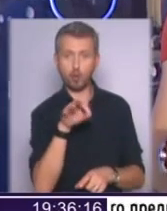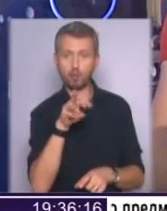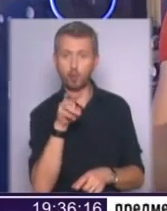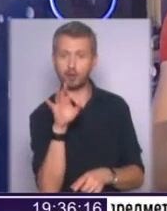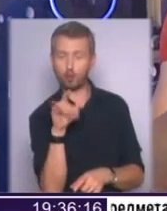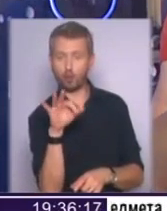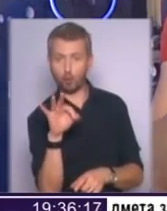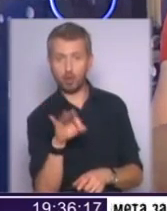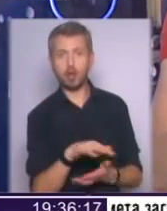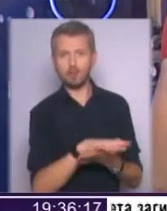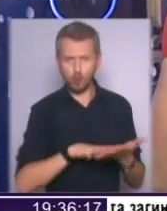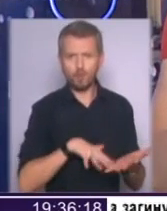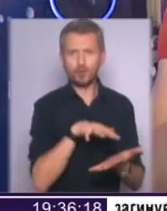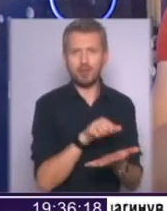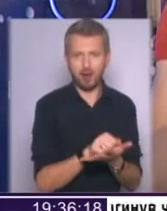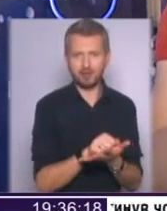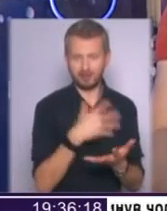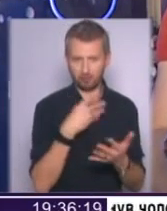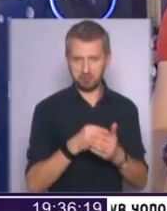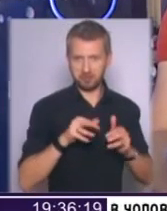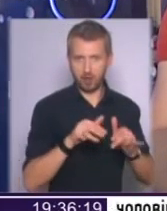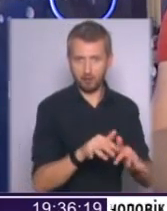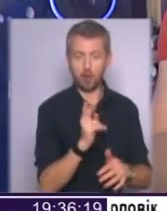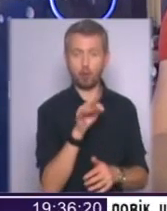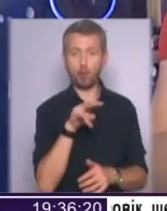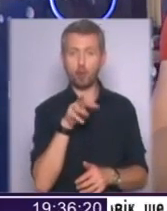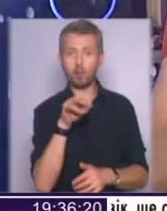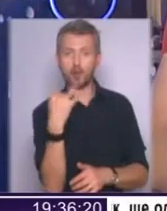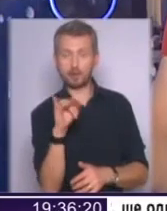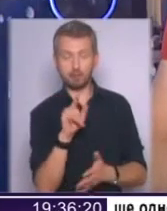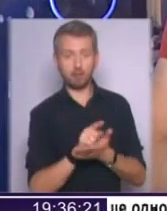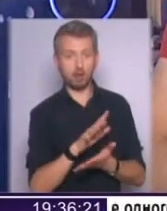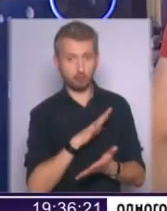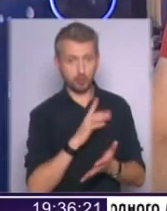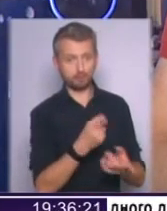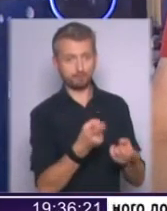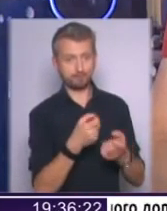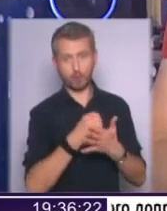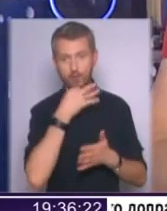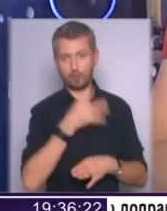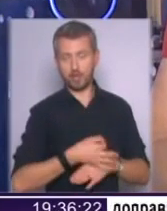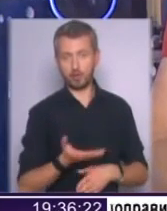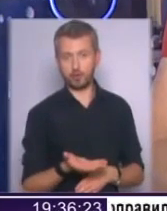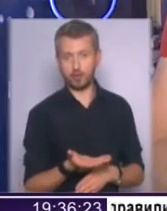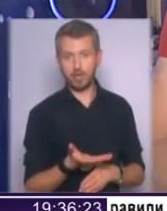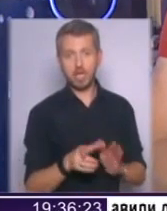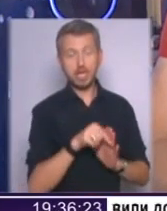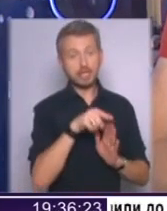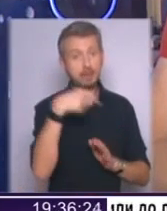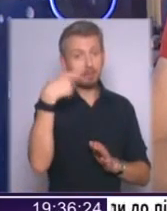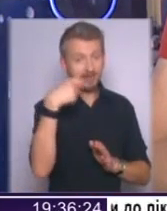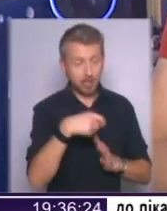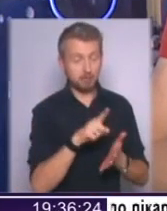вони займаються, да, чим про що розповідають, то Коломойський теж має бути в даному випадку притягнутий. Тобто, принаймні, з ним президент має про це